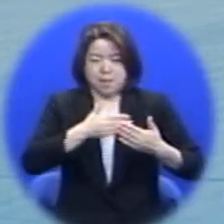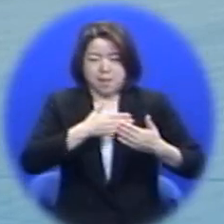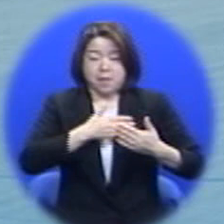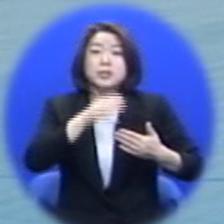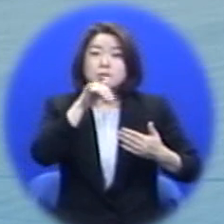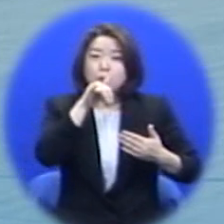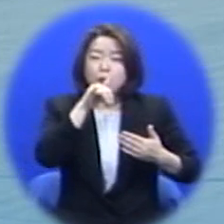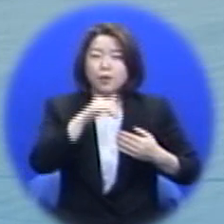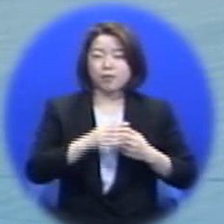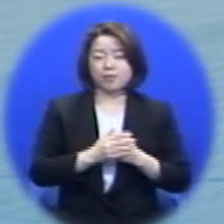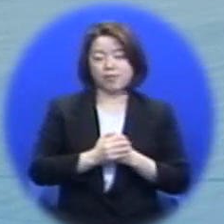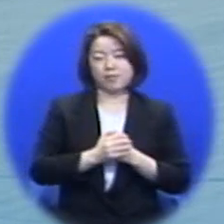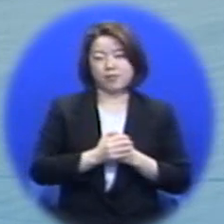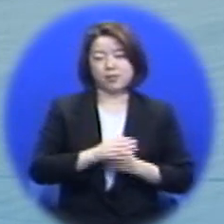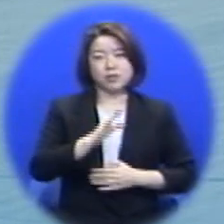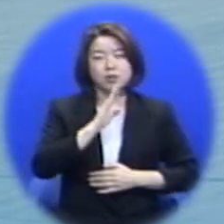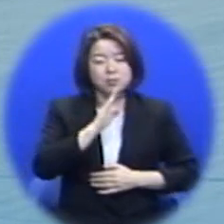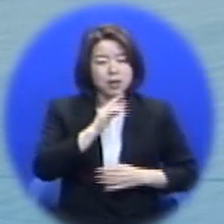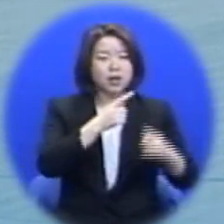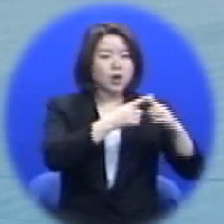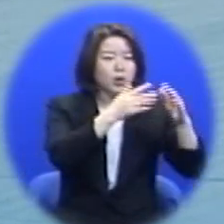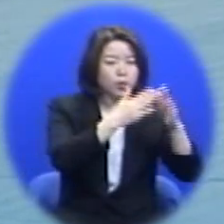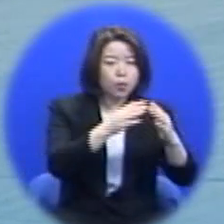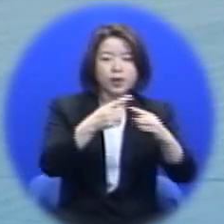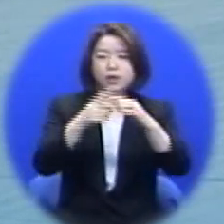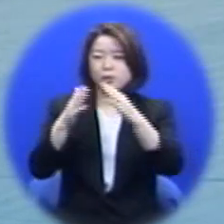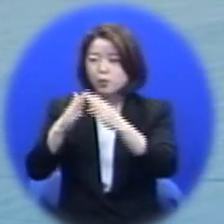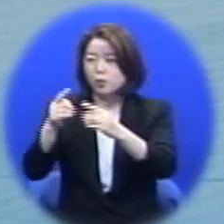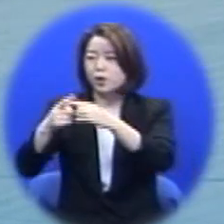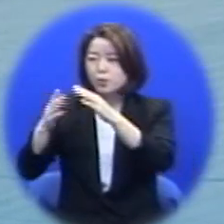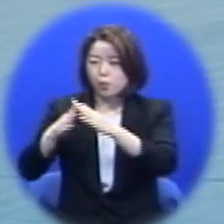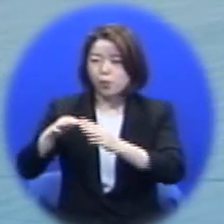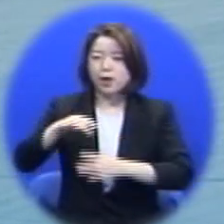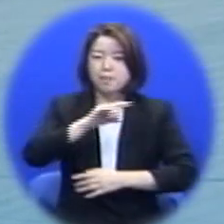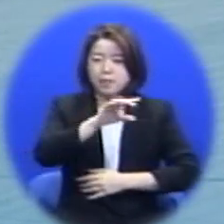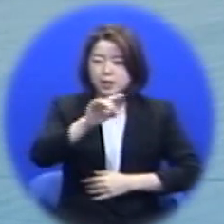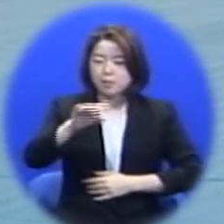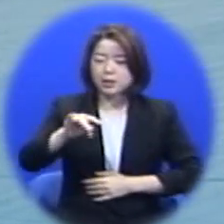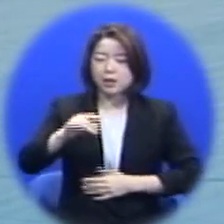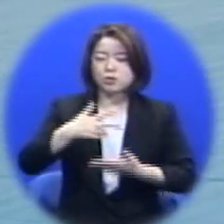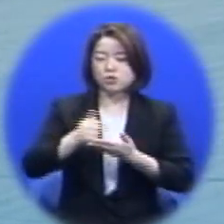정말 교회 사이를 거닐고 계시는 분이십니다.